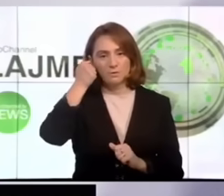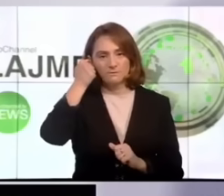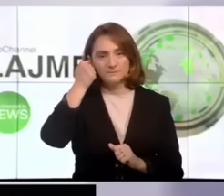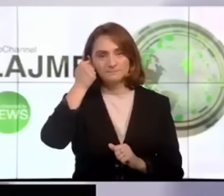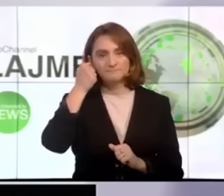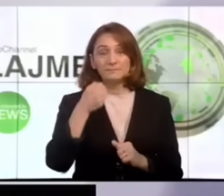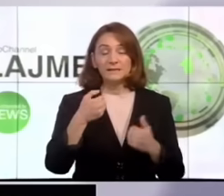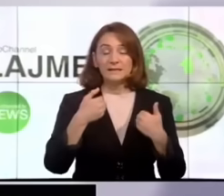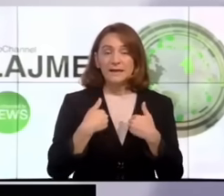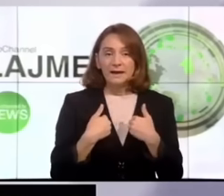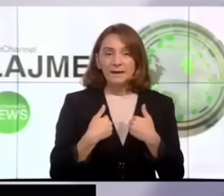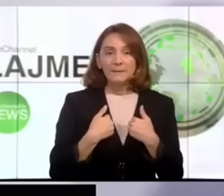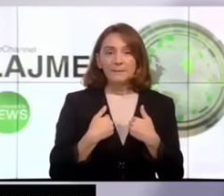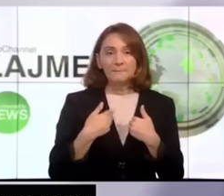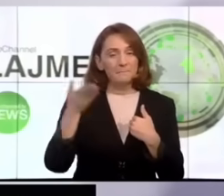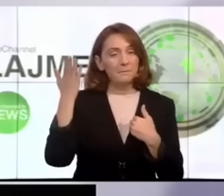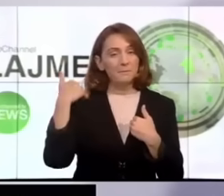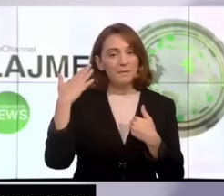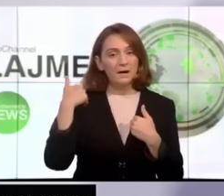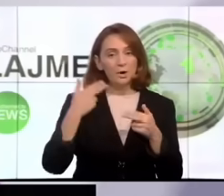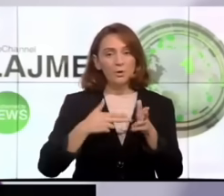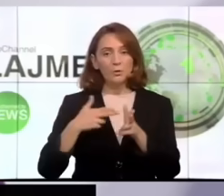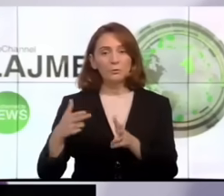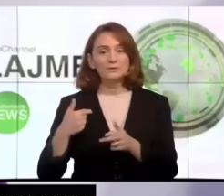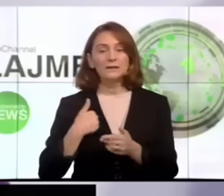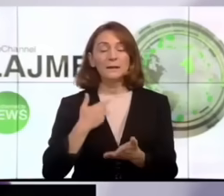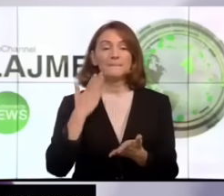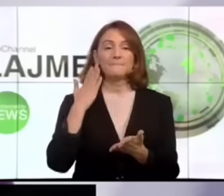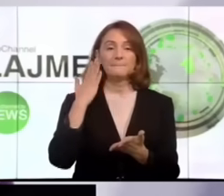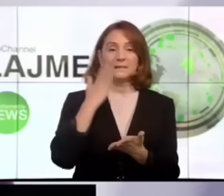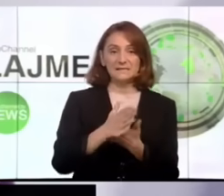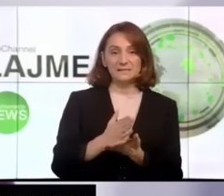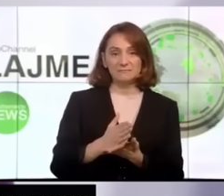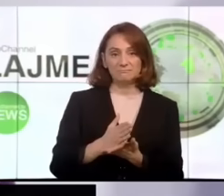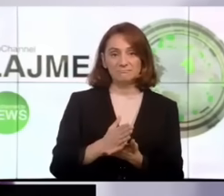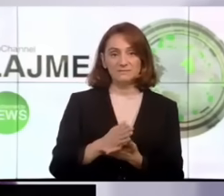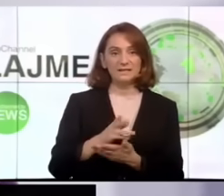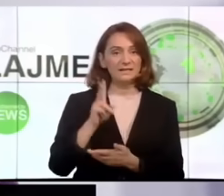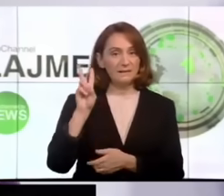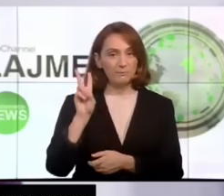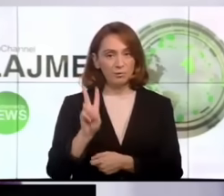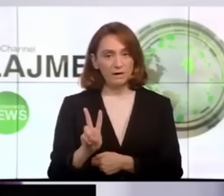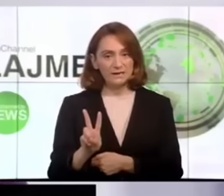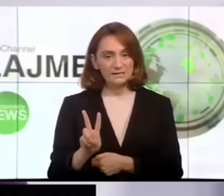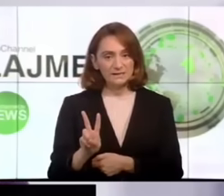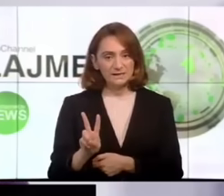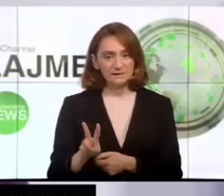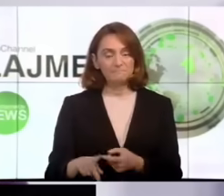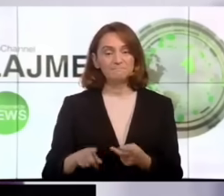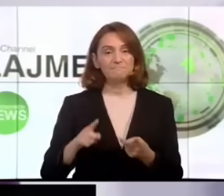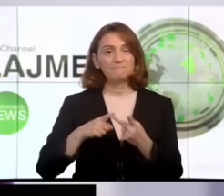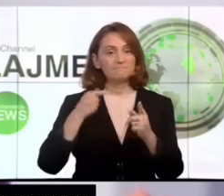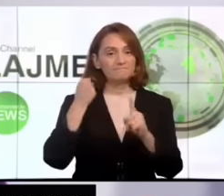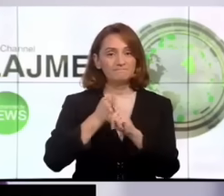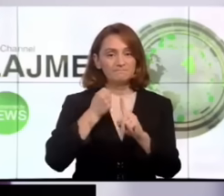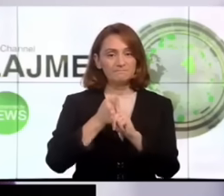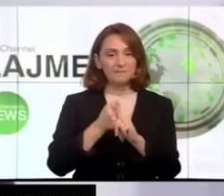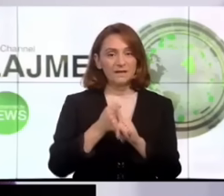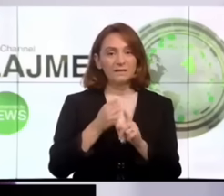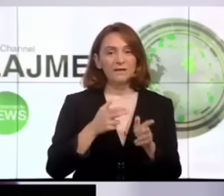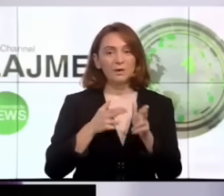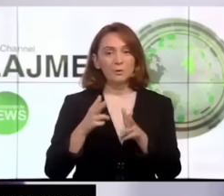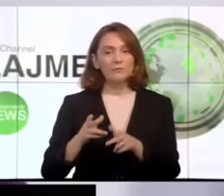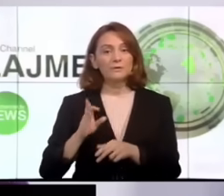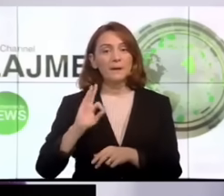në demokraci. Pavarësisht se sa e brisht është ndonjëherë, për demokraci ja vlen gjithmonë të luftohet, e se lufta për